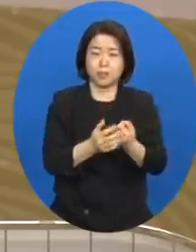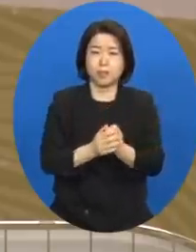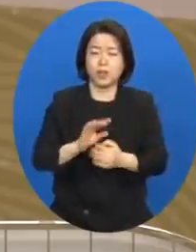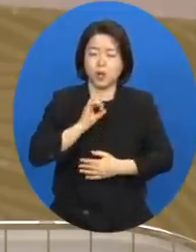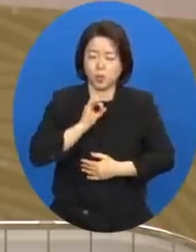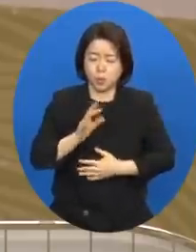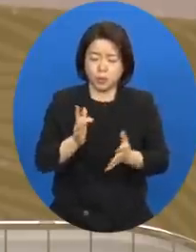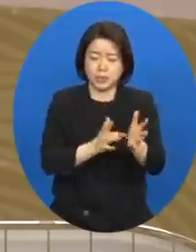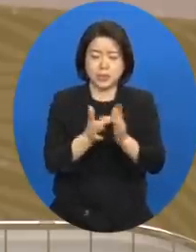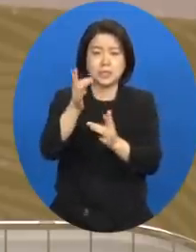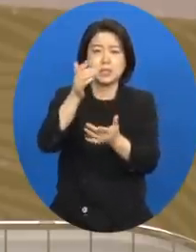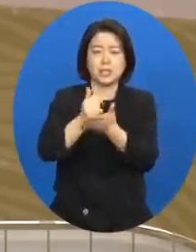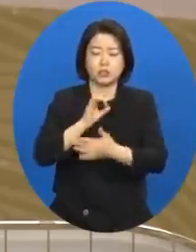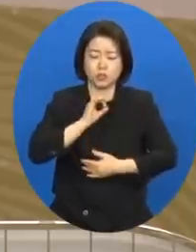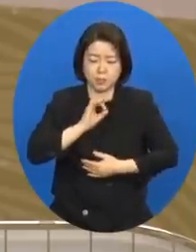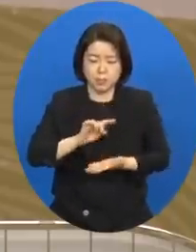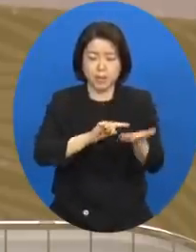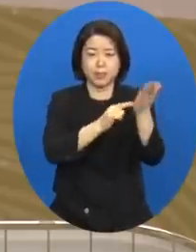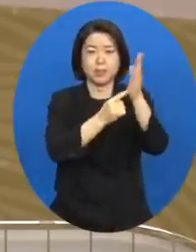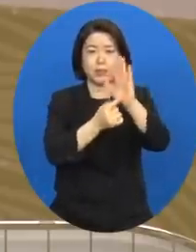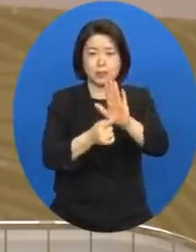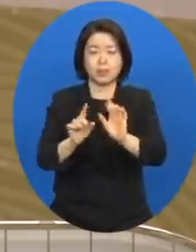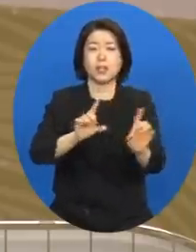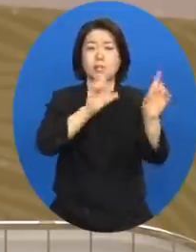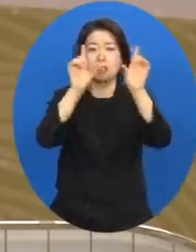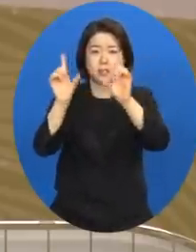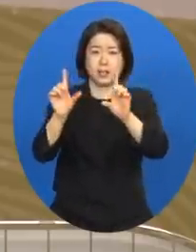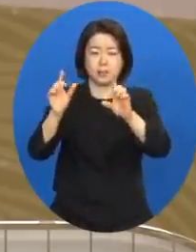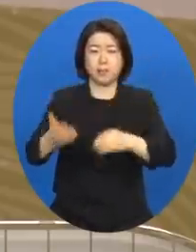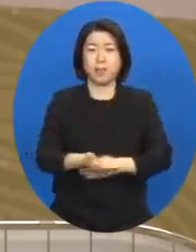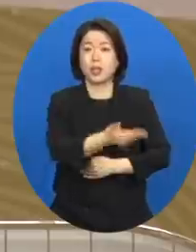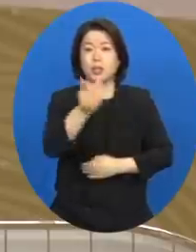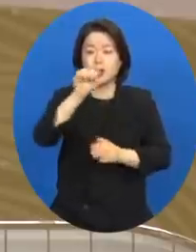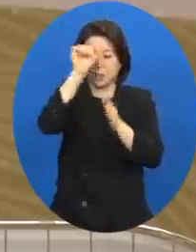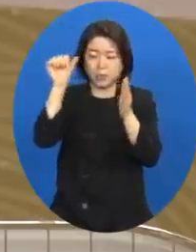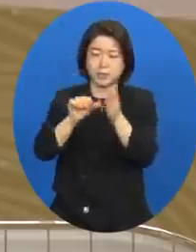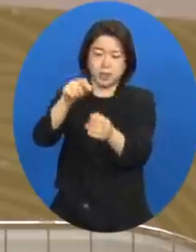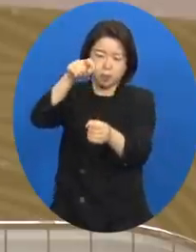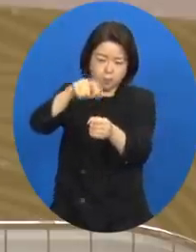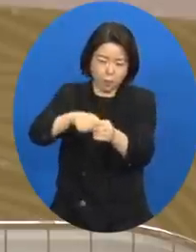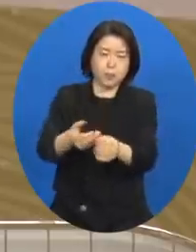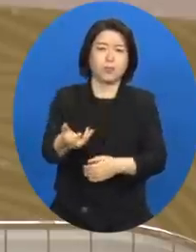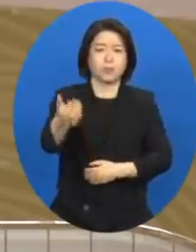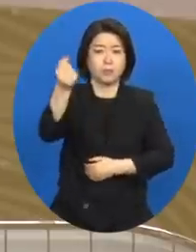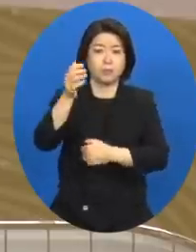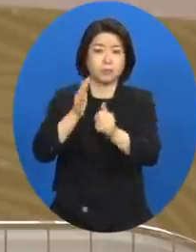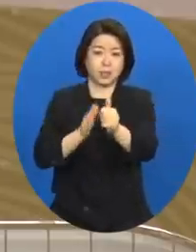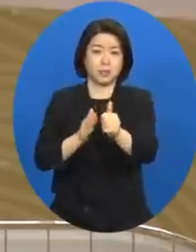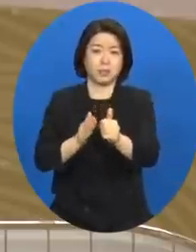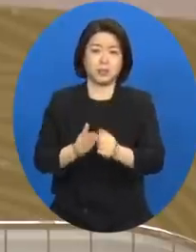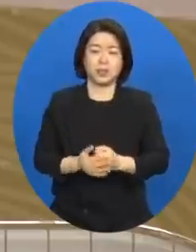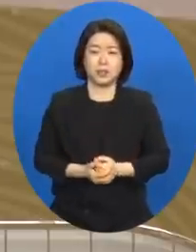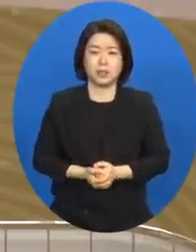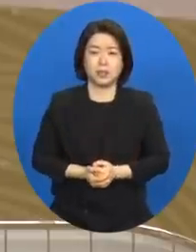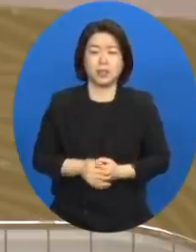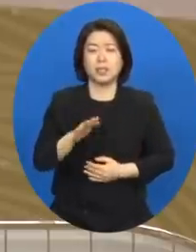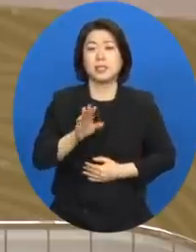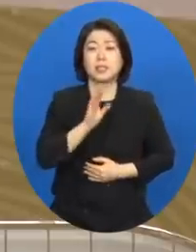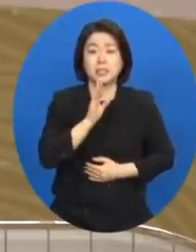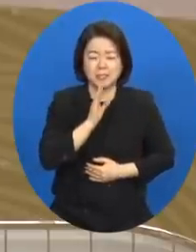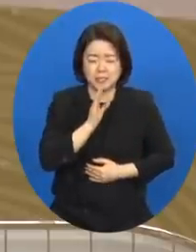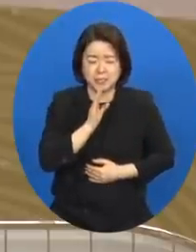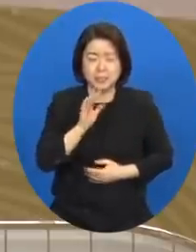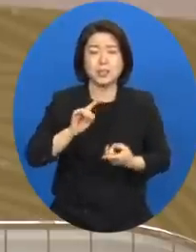오직 예수님만 드러내는 삶을 여러분의 인생의 목표로 삼으시라는 거죠. 그게 진짜라는